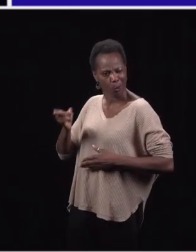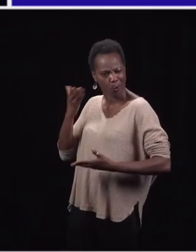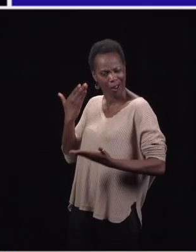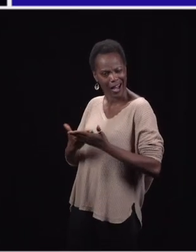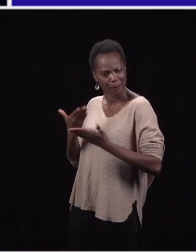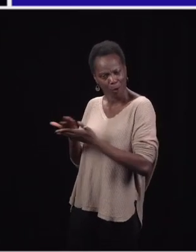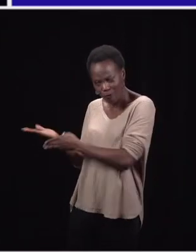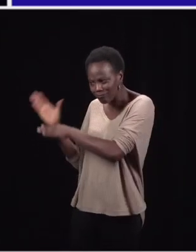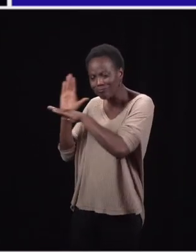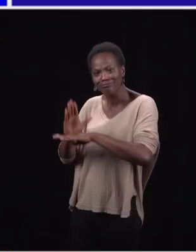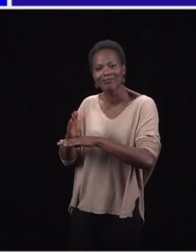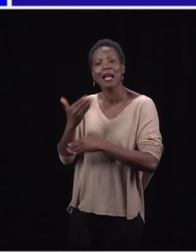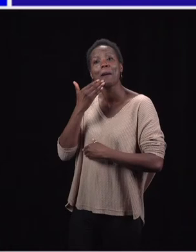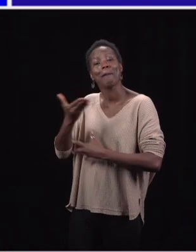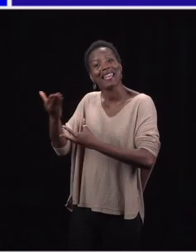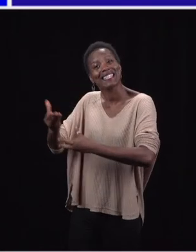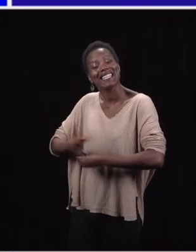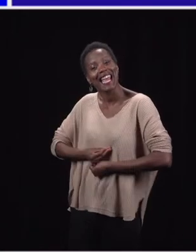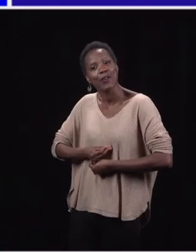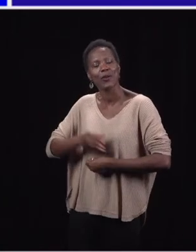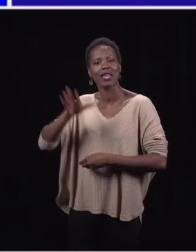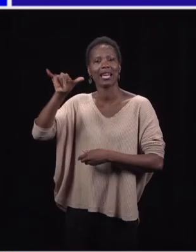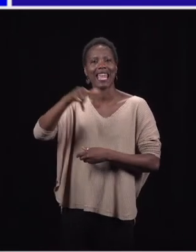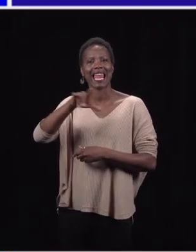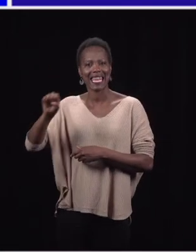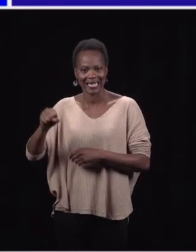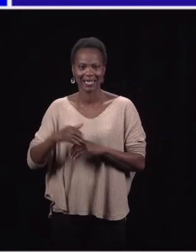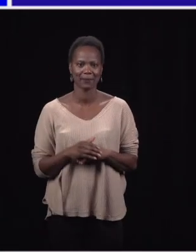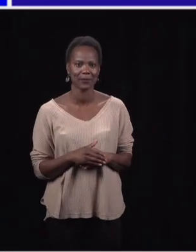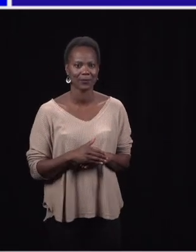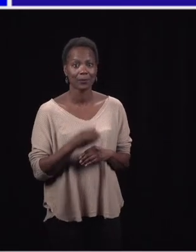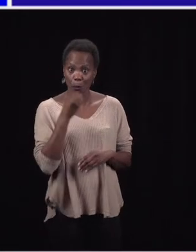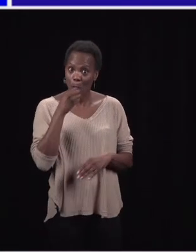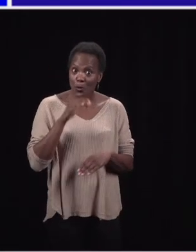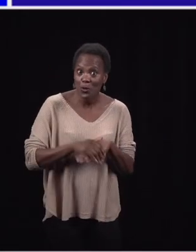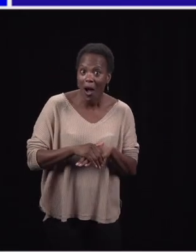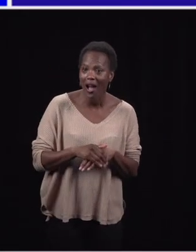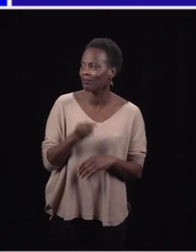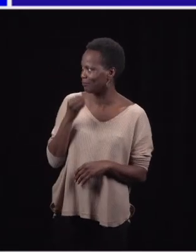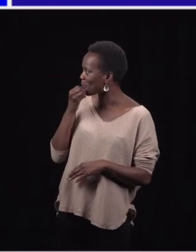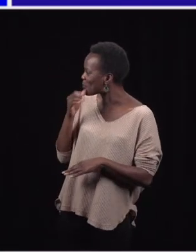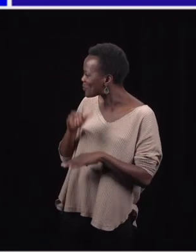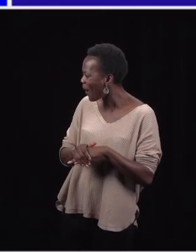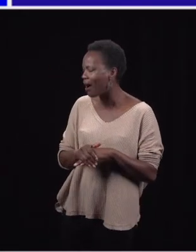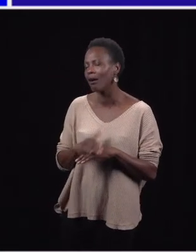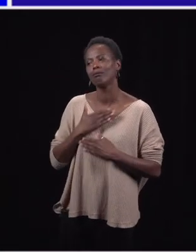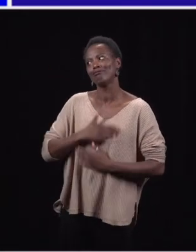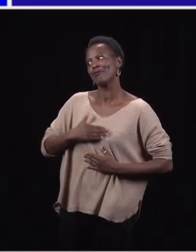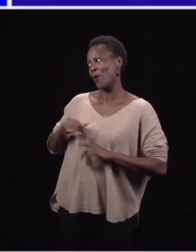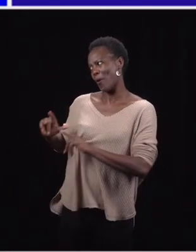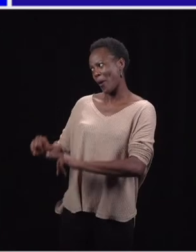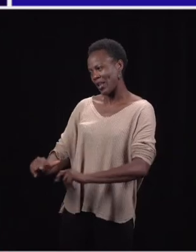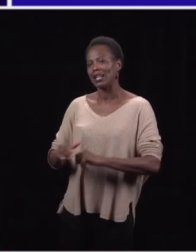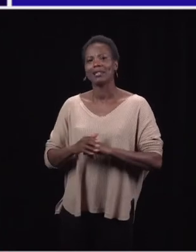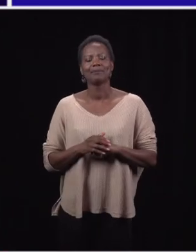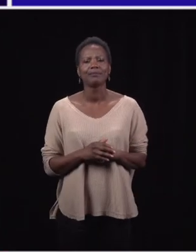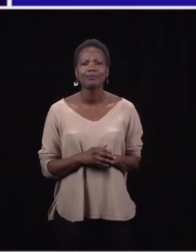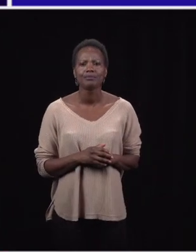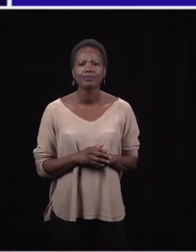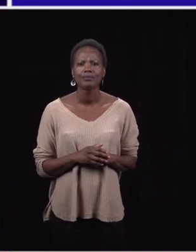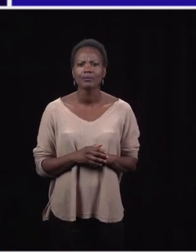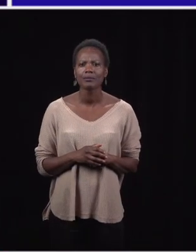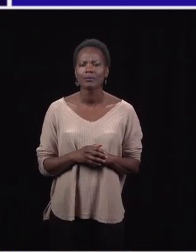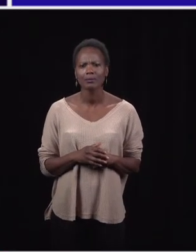d'accueillir Yanis Yanis et vicène pour ça Yanis on est ravi de vous avoir pourquoi est-ce que vous vous êtes